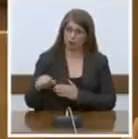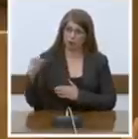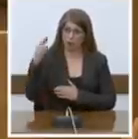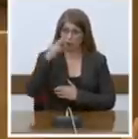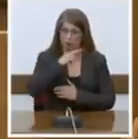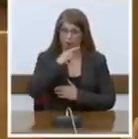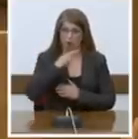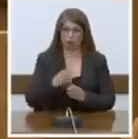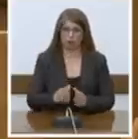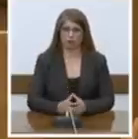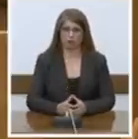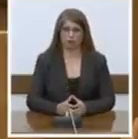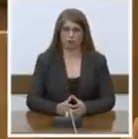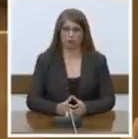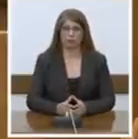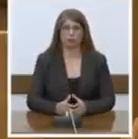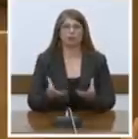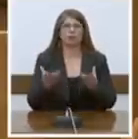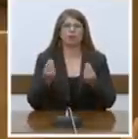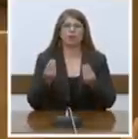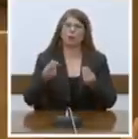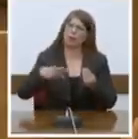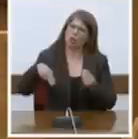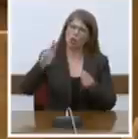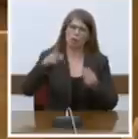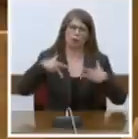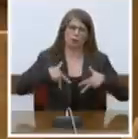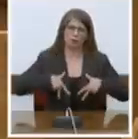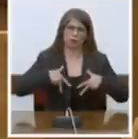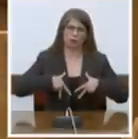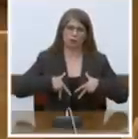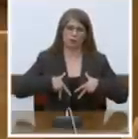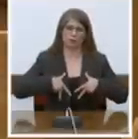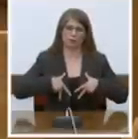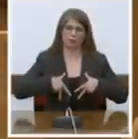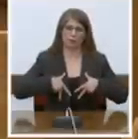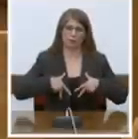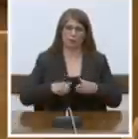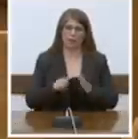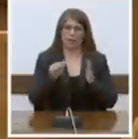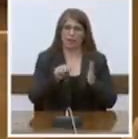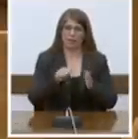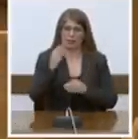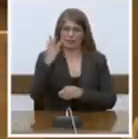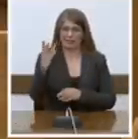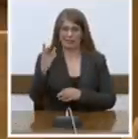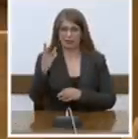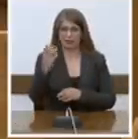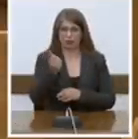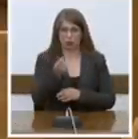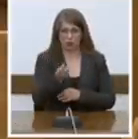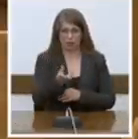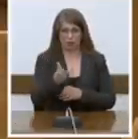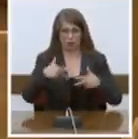Πρωθυπουργός και οι περισσότεροι υπουργοί, 63 στον αριθμό υπουργοί και